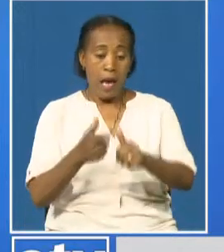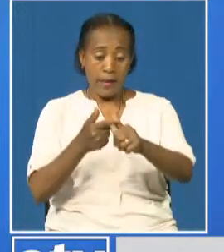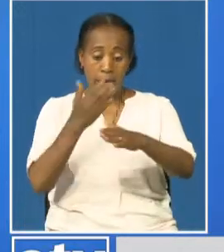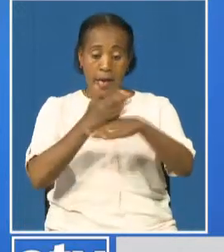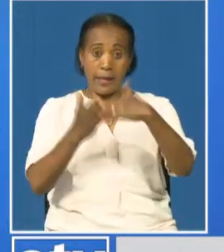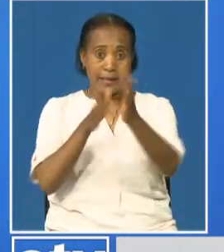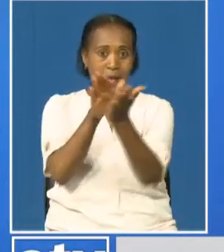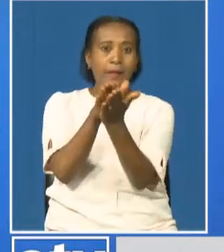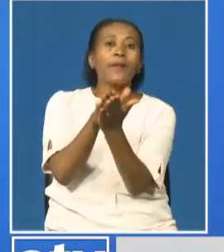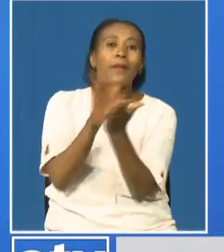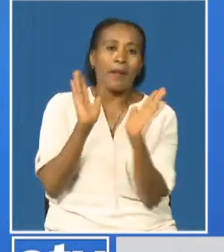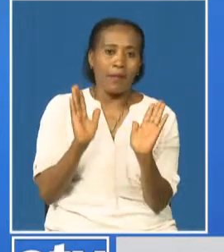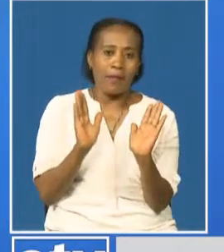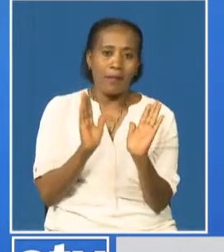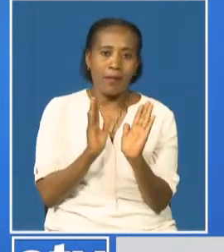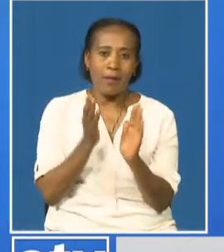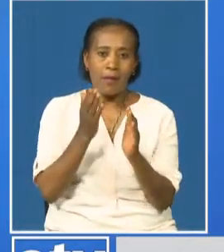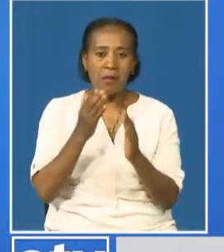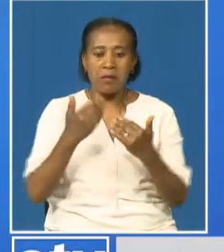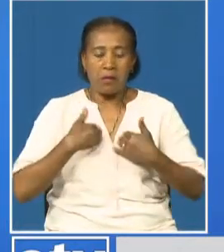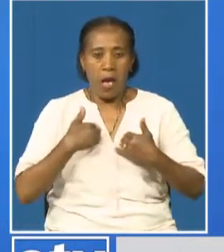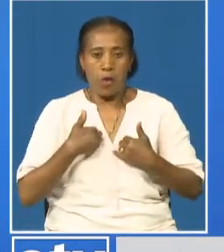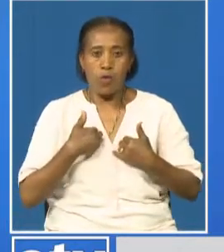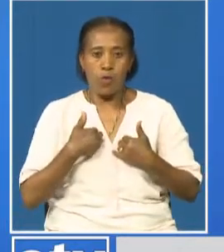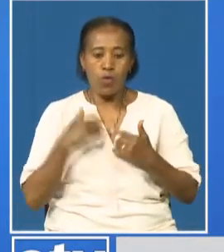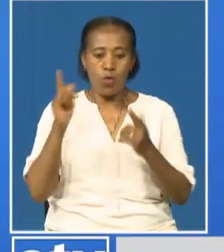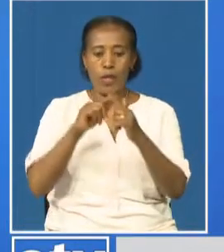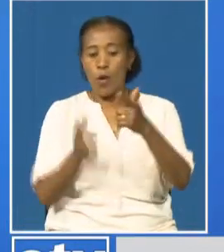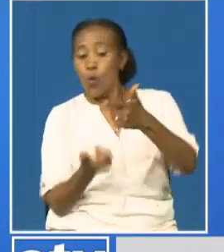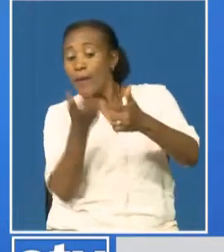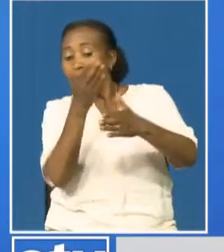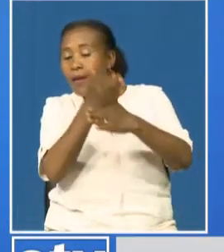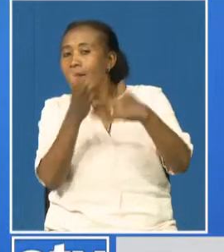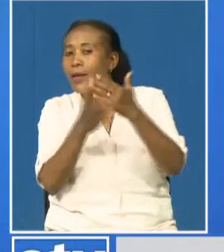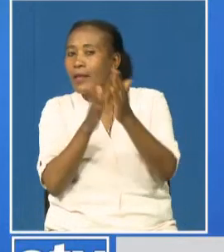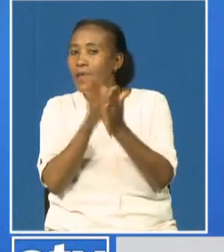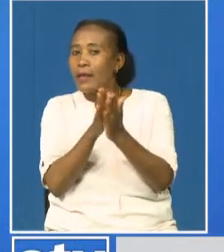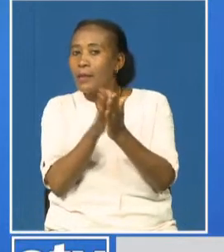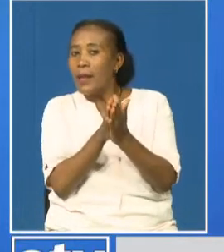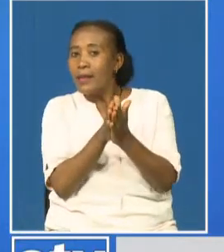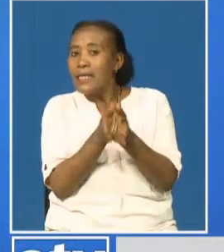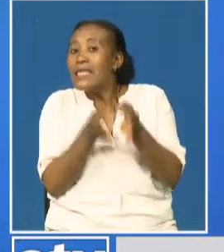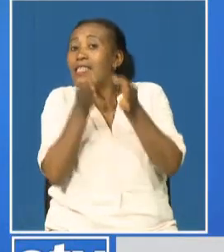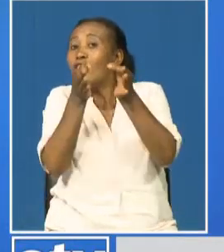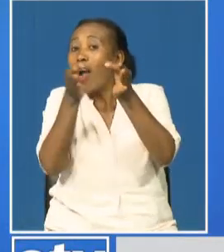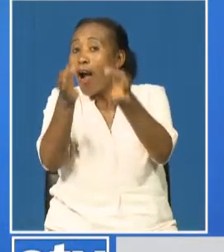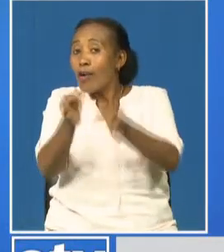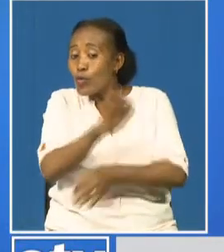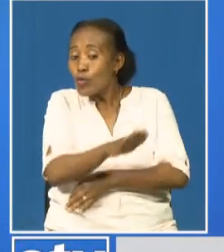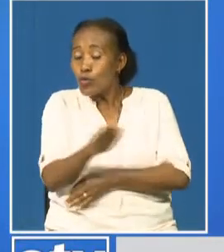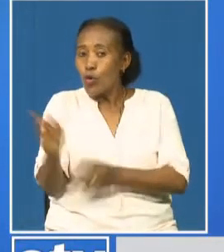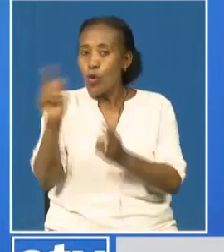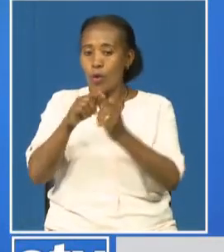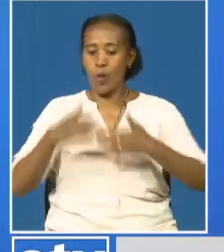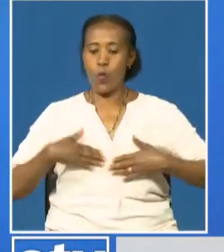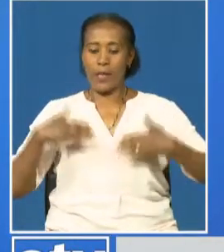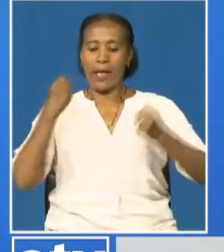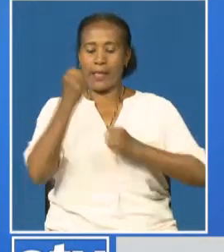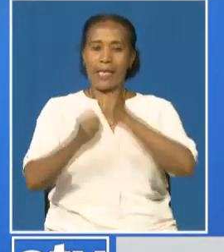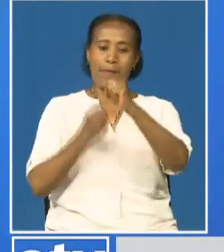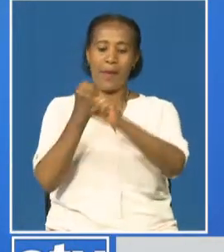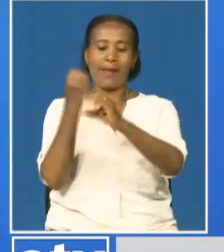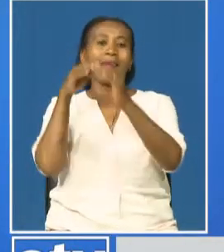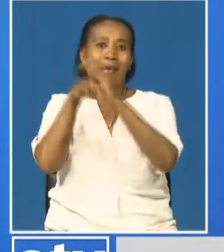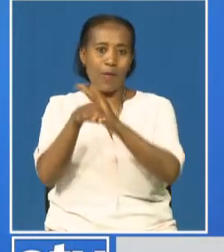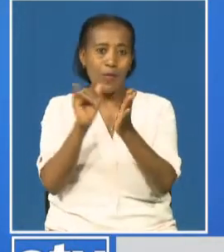የአንደኛ ደረጃ ትምህርት ቤት ውስጥ ካሉ ተማሪዎች ወደ ሁለተኛ ደረጃ ትምህርት ቤት ሲሸጋገሩ ልጆች ወደ ወጣትነት እድሜ እየገቡ